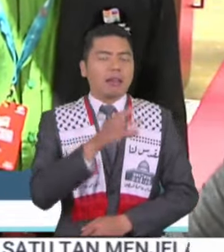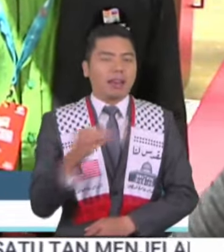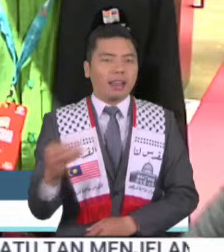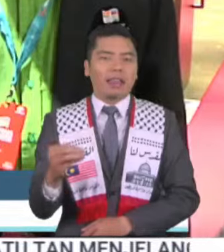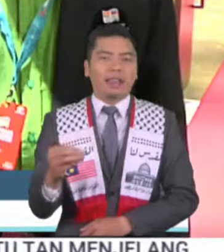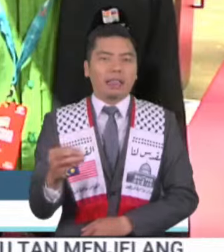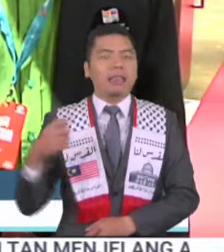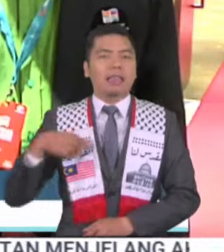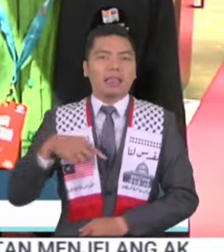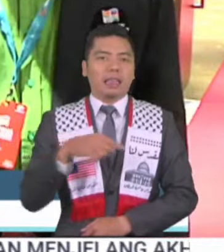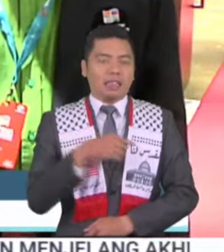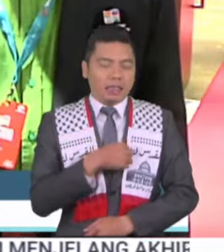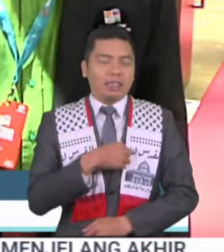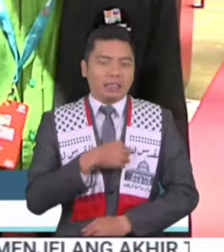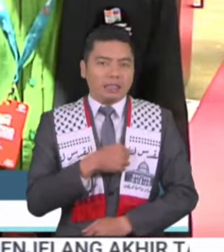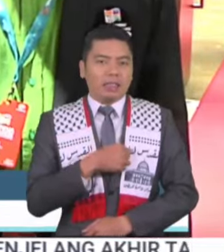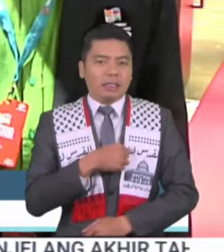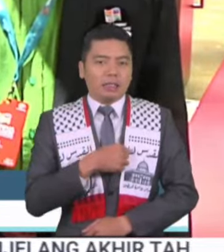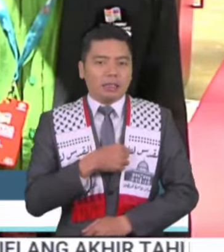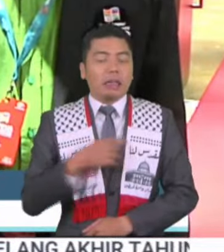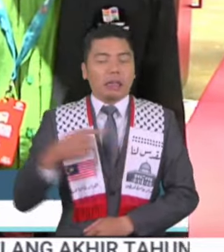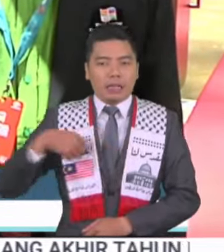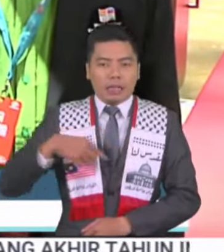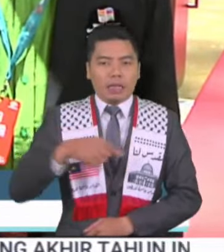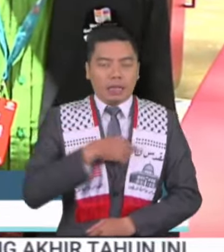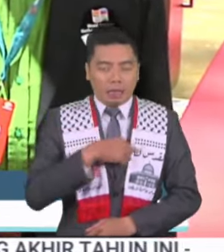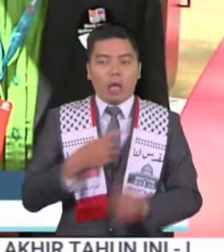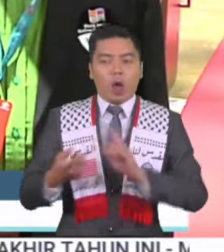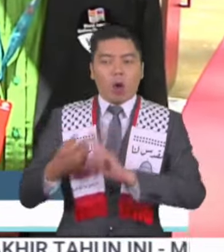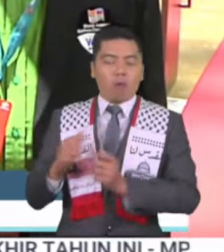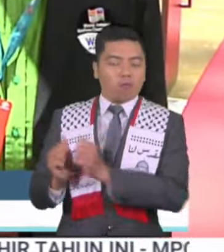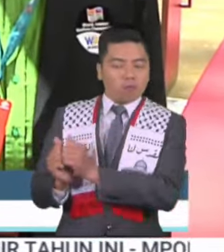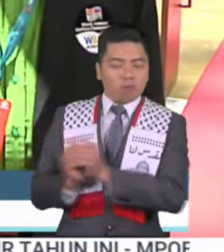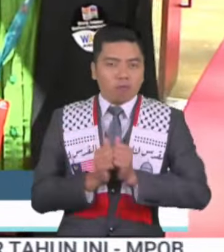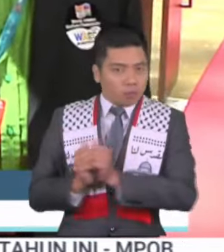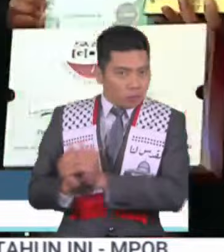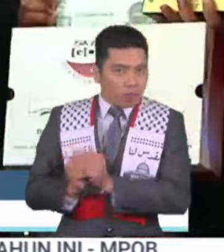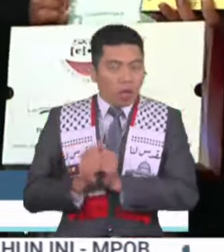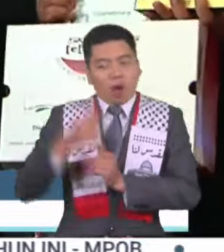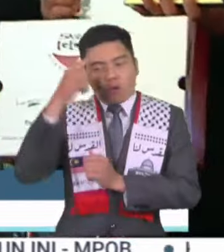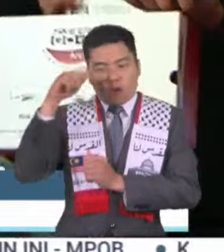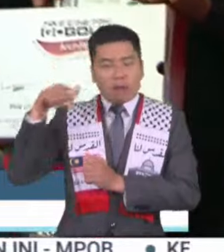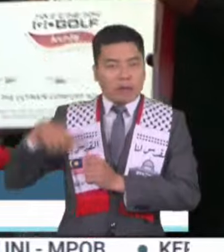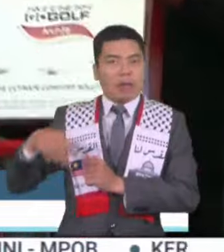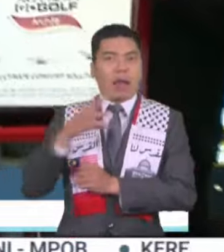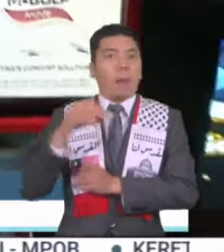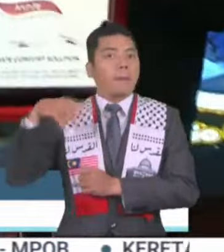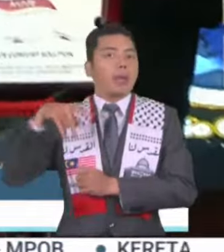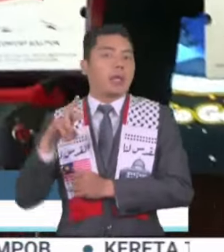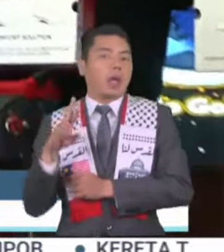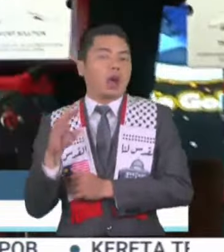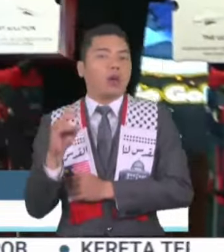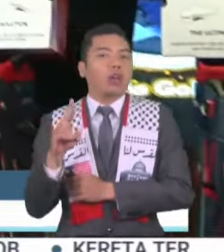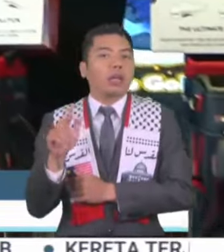kita tentu sekali rakamkan penghargaan, terutama sekali buat Pro 2